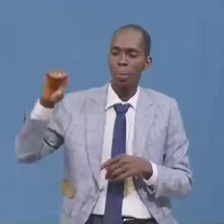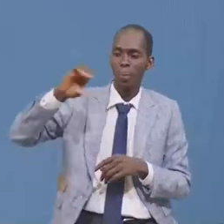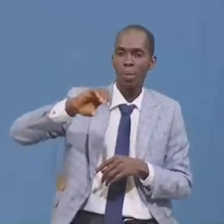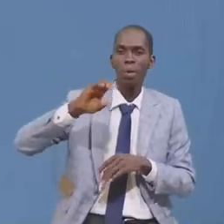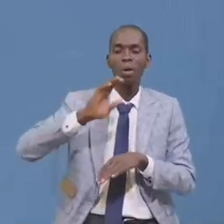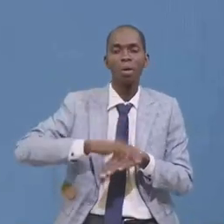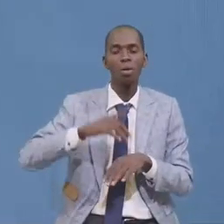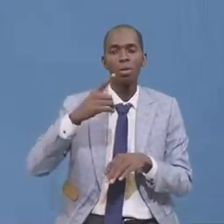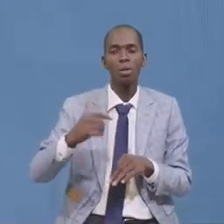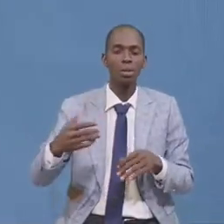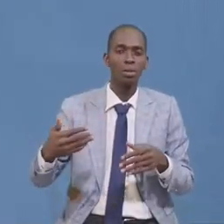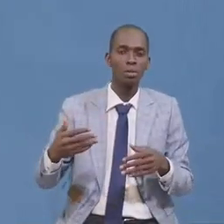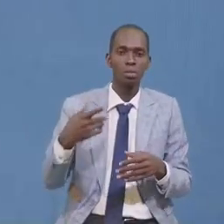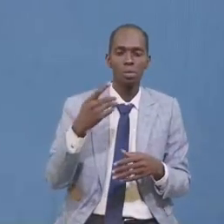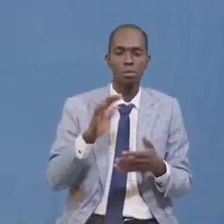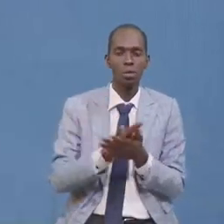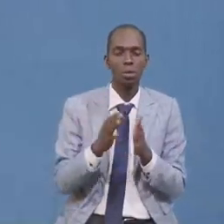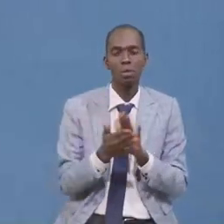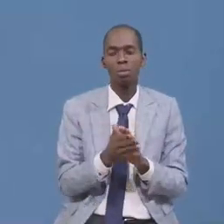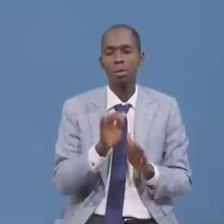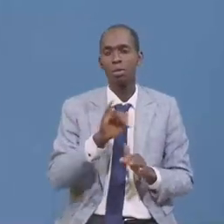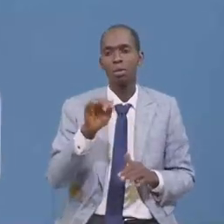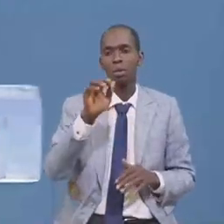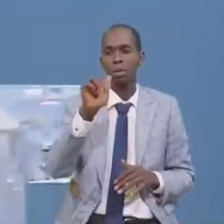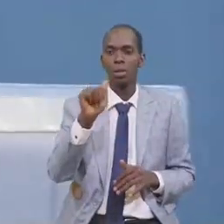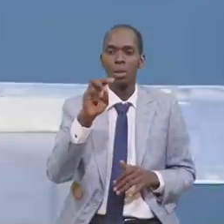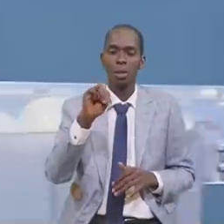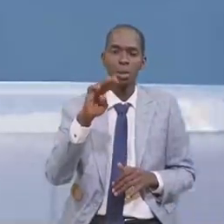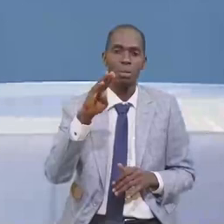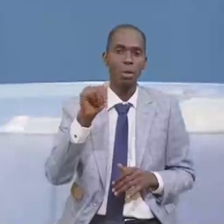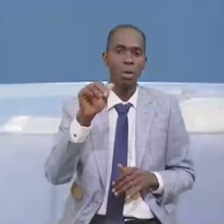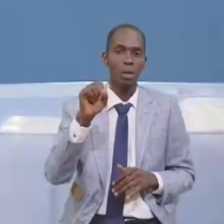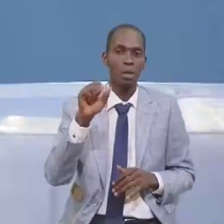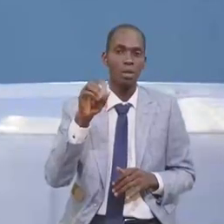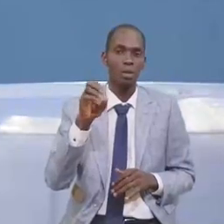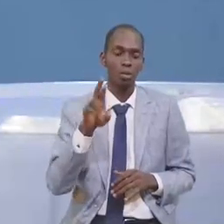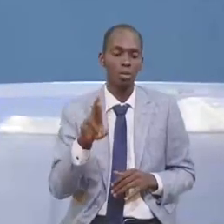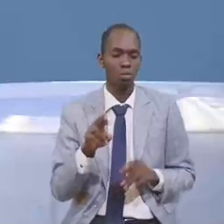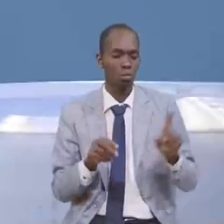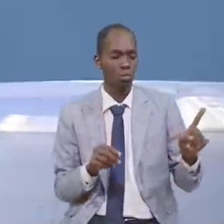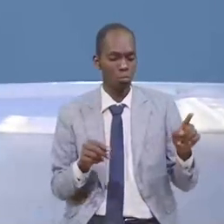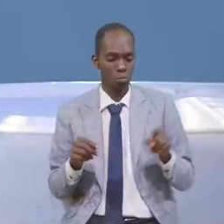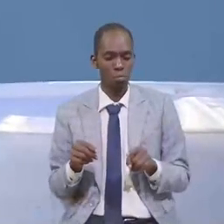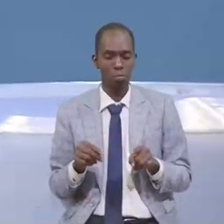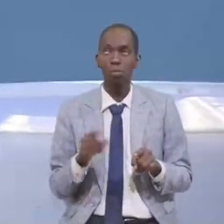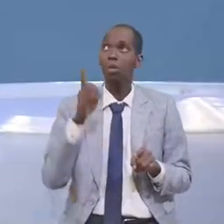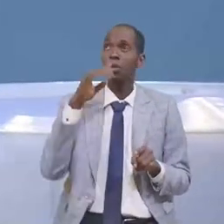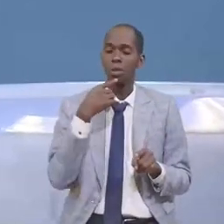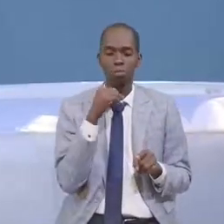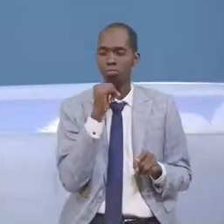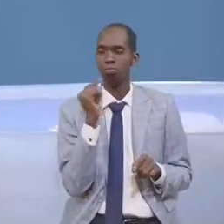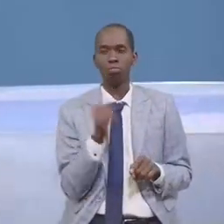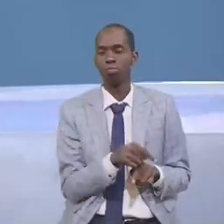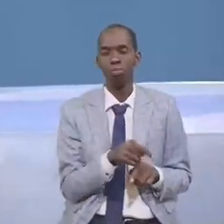Et qui devait déverser sur l'ambassadeur en devenir. Tel hôte est venu, il a dit non.